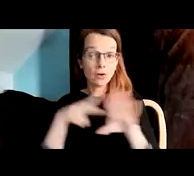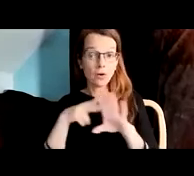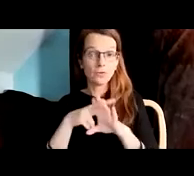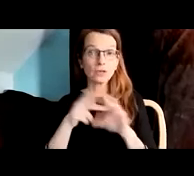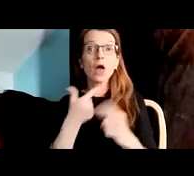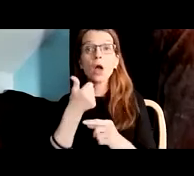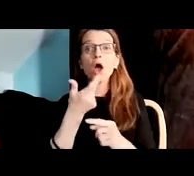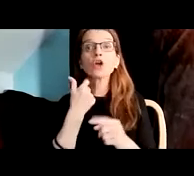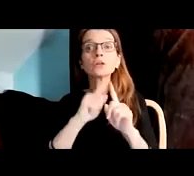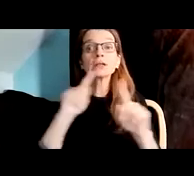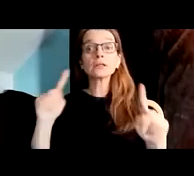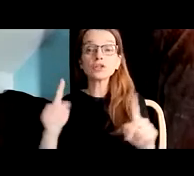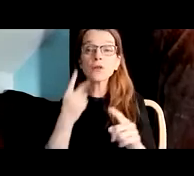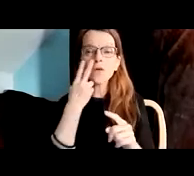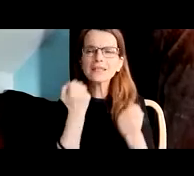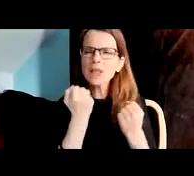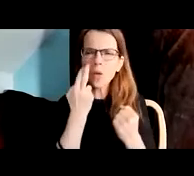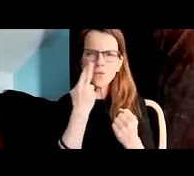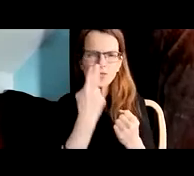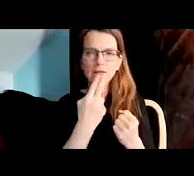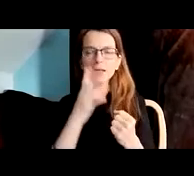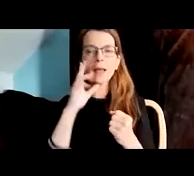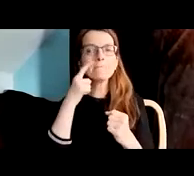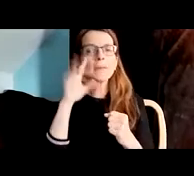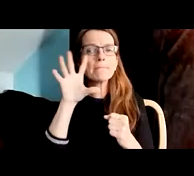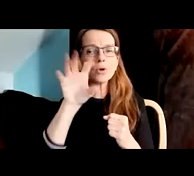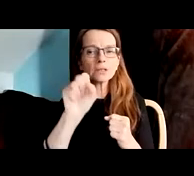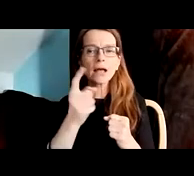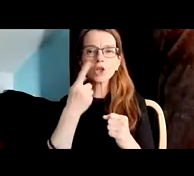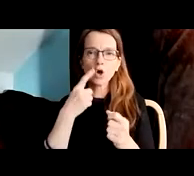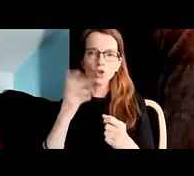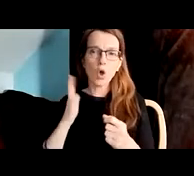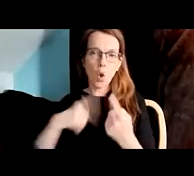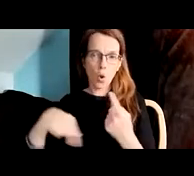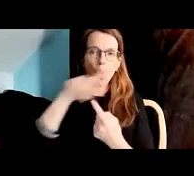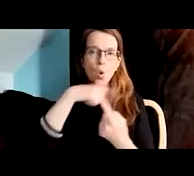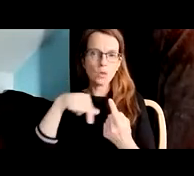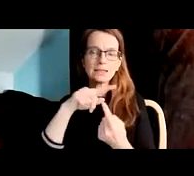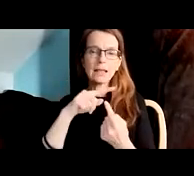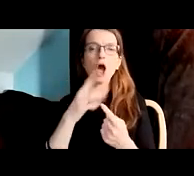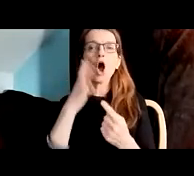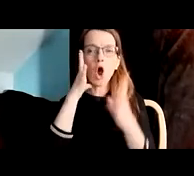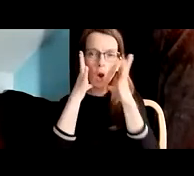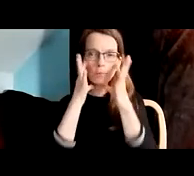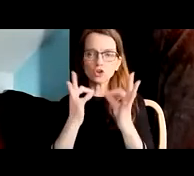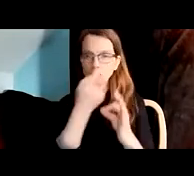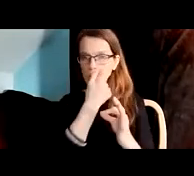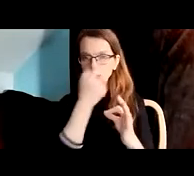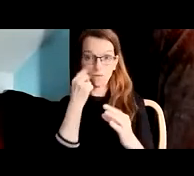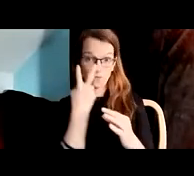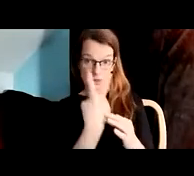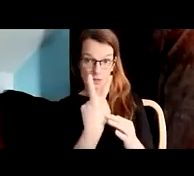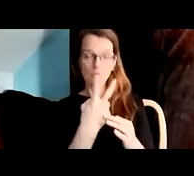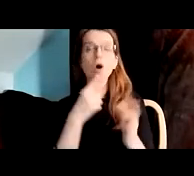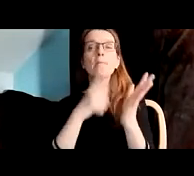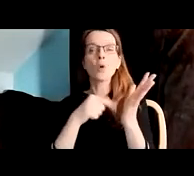ena izmed najbolj vidnih, tudi prepoznana strani okolice. In kar je običajno očem vidno, je